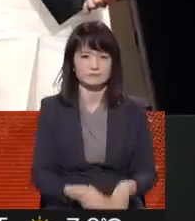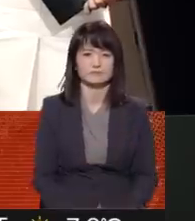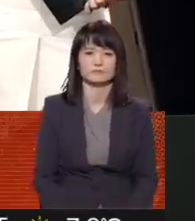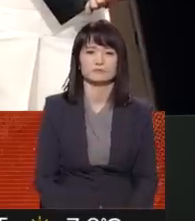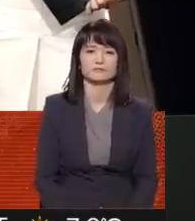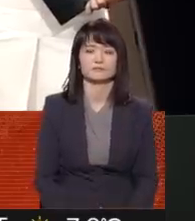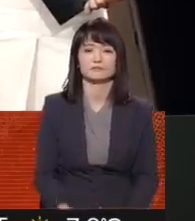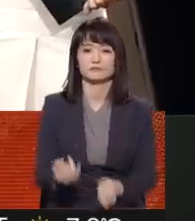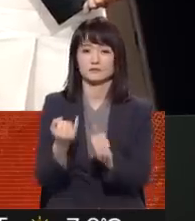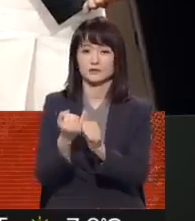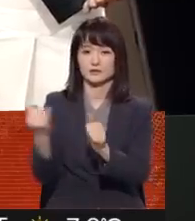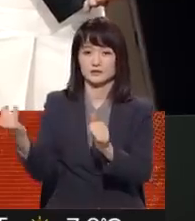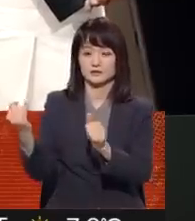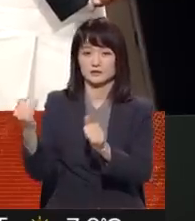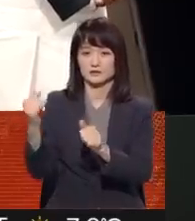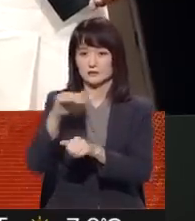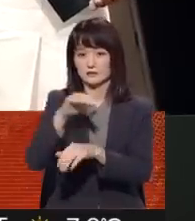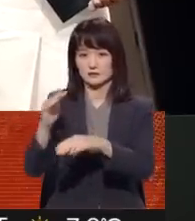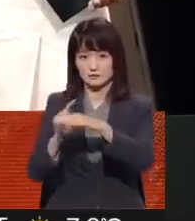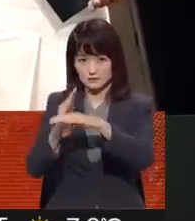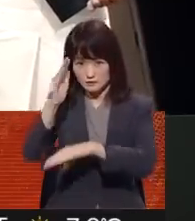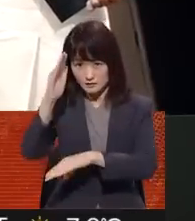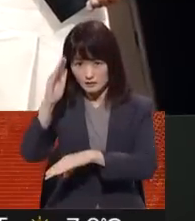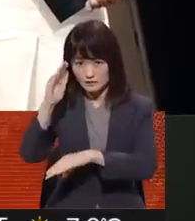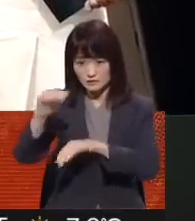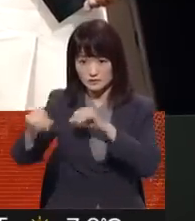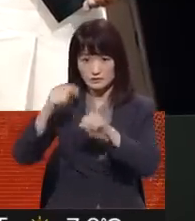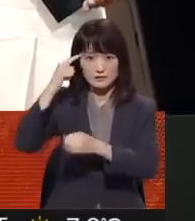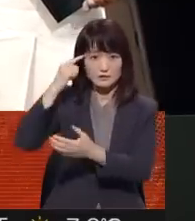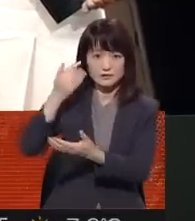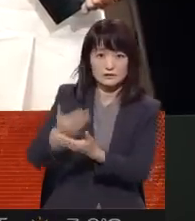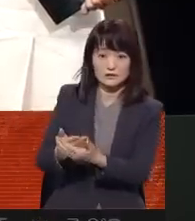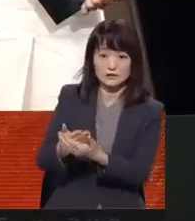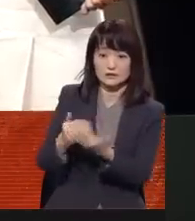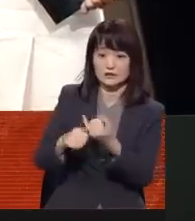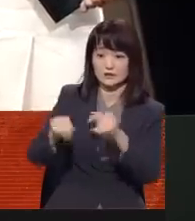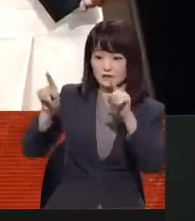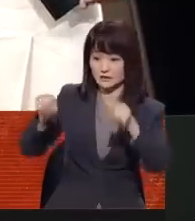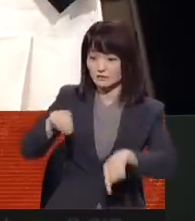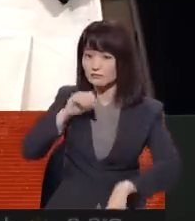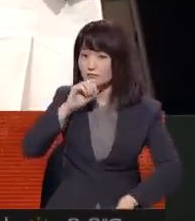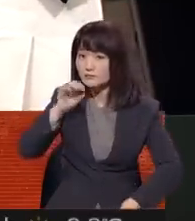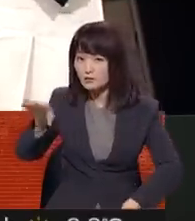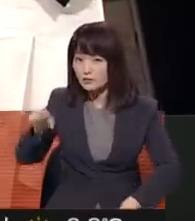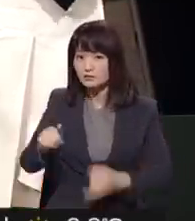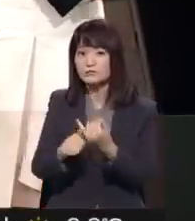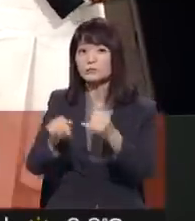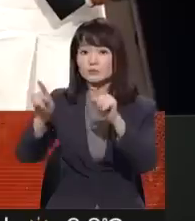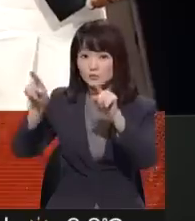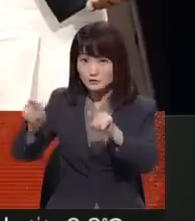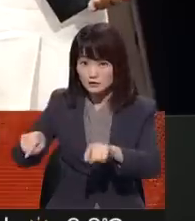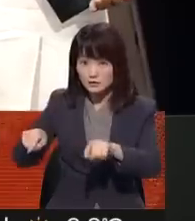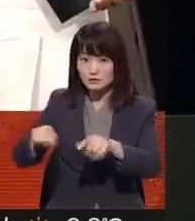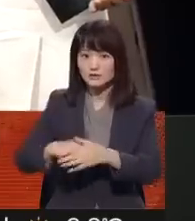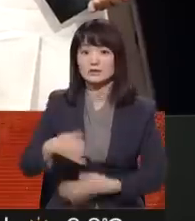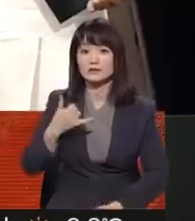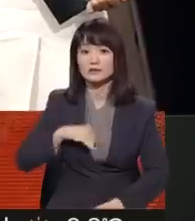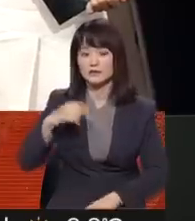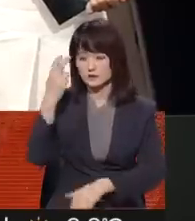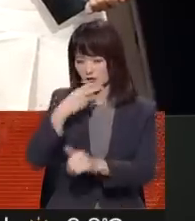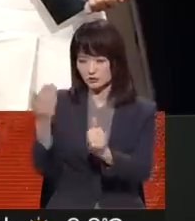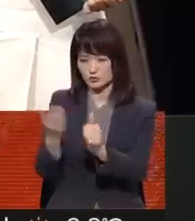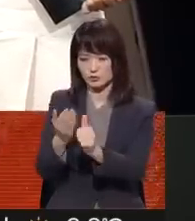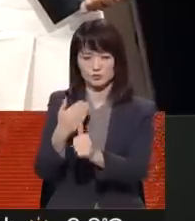아내의 돌을 넘은 행위의 충격을 받은 전씨는 곧바로 이혼 얘기를 했지만 아내는 이혼을 하더라도 양육권은